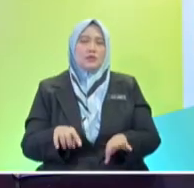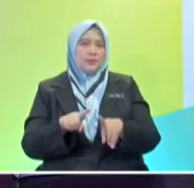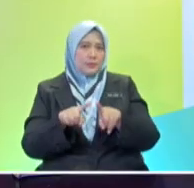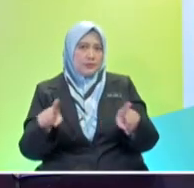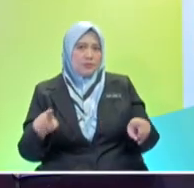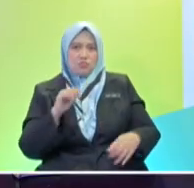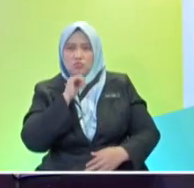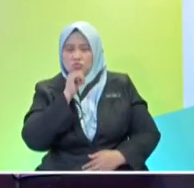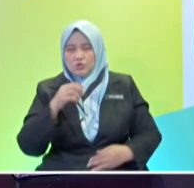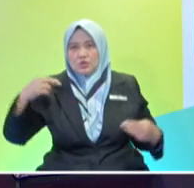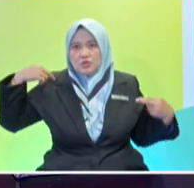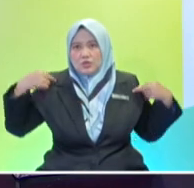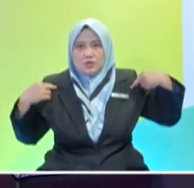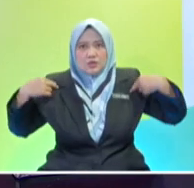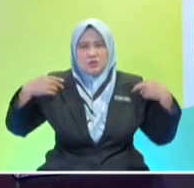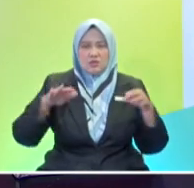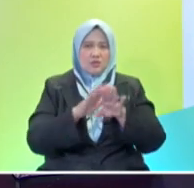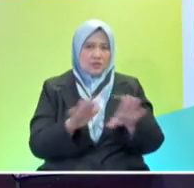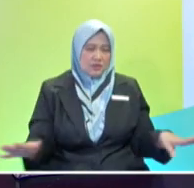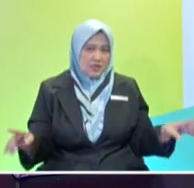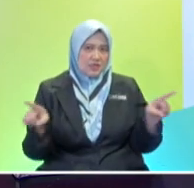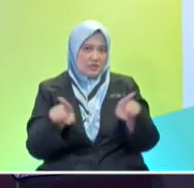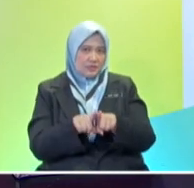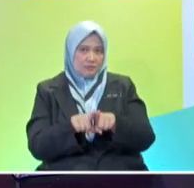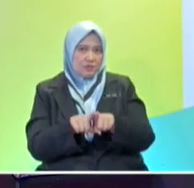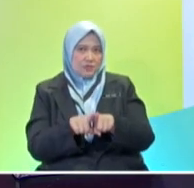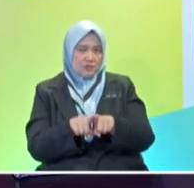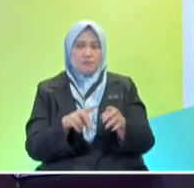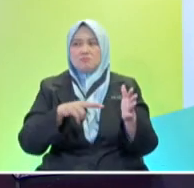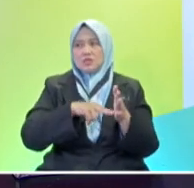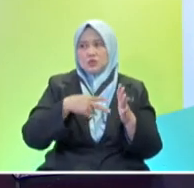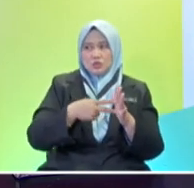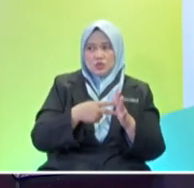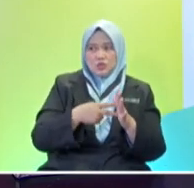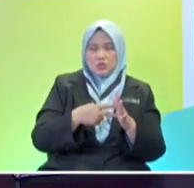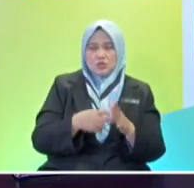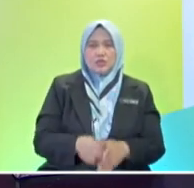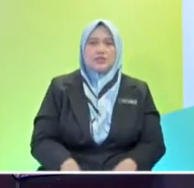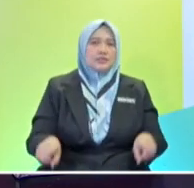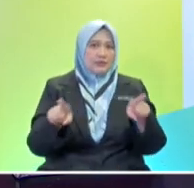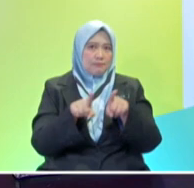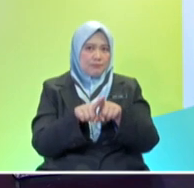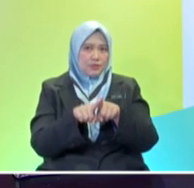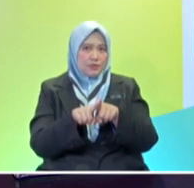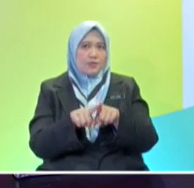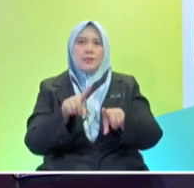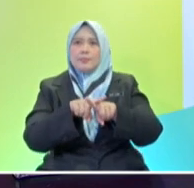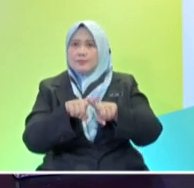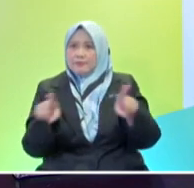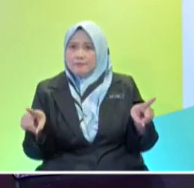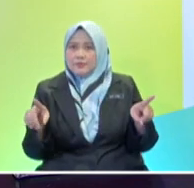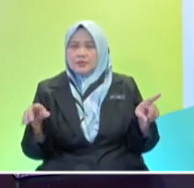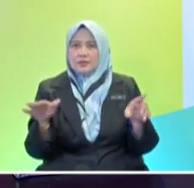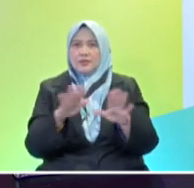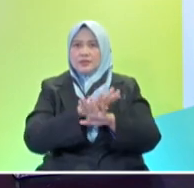sebenarnya sama tapi tak serupa. Okey, selain daripada lembu dan kerbau, apa lagi dalam fikiran